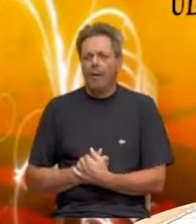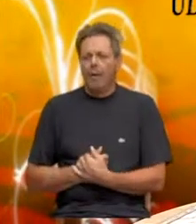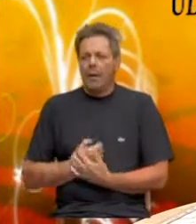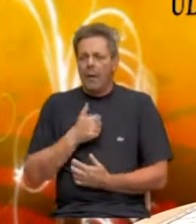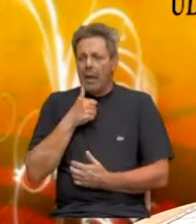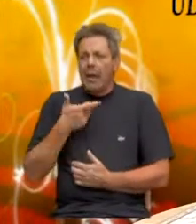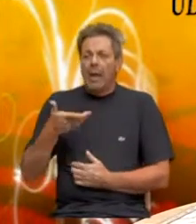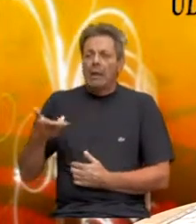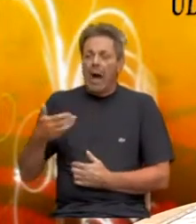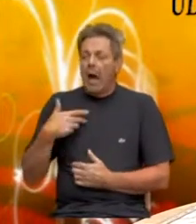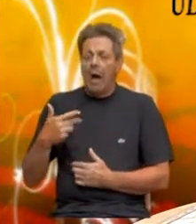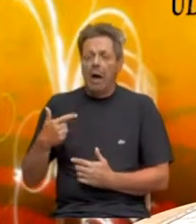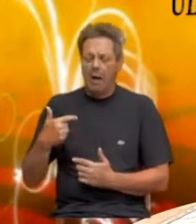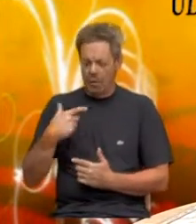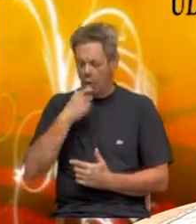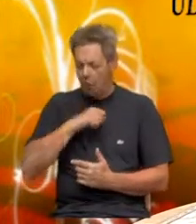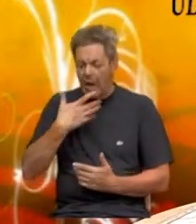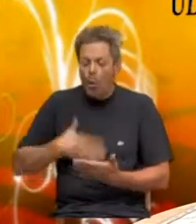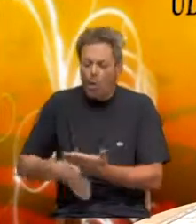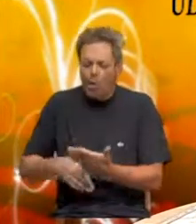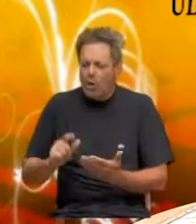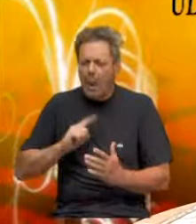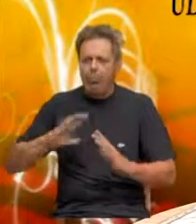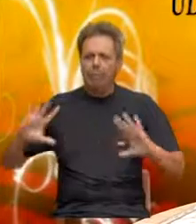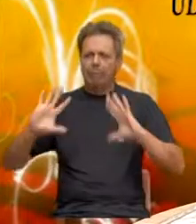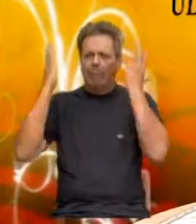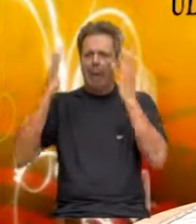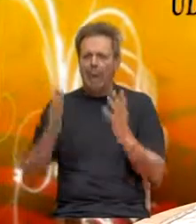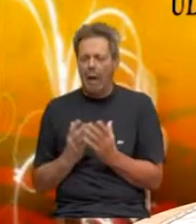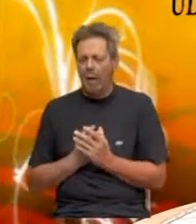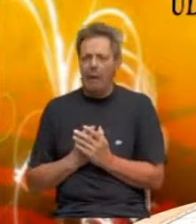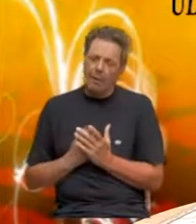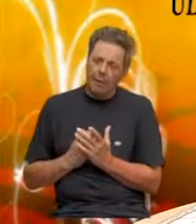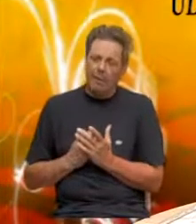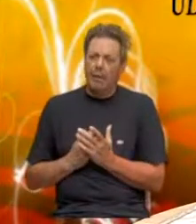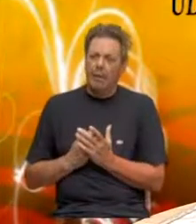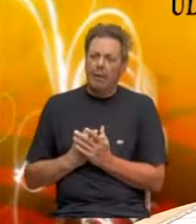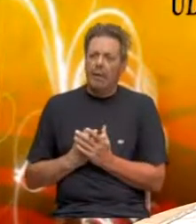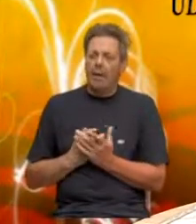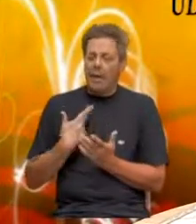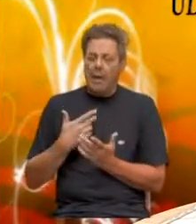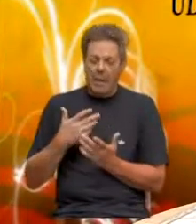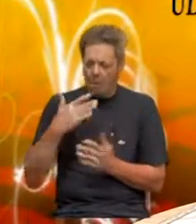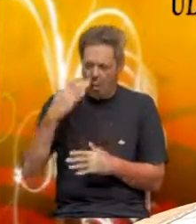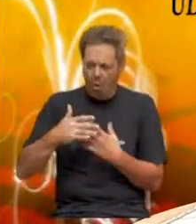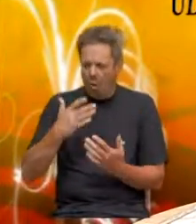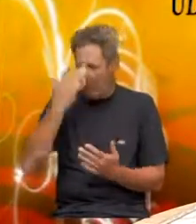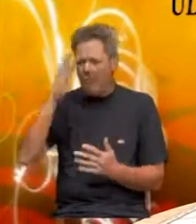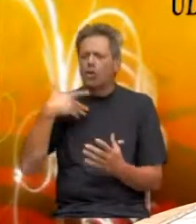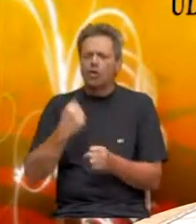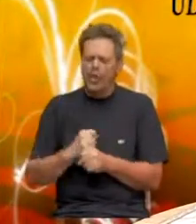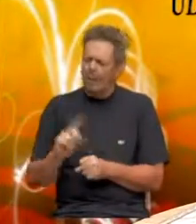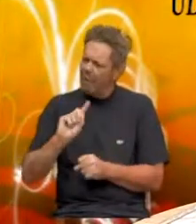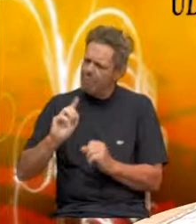ne padnemo mi u paniku. Često puta padne onaj koji je zdrav u paniku i ne zna što će napraviti. Znači, ne